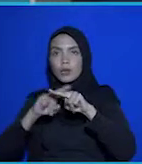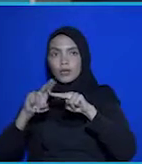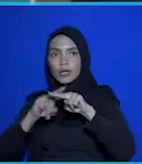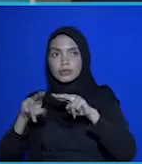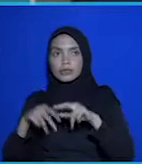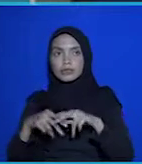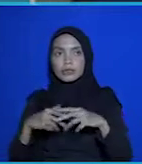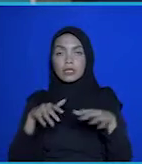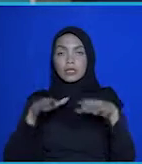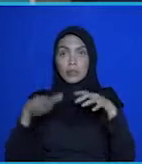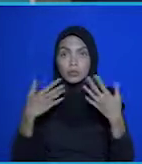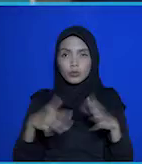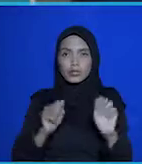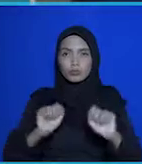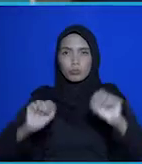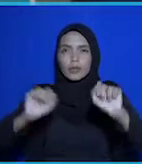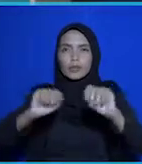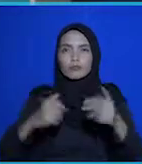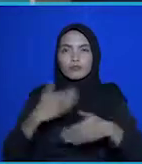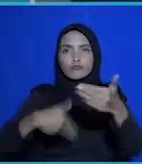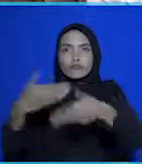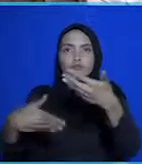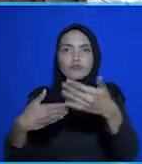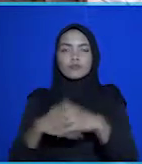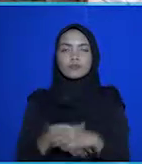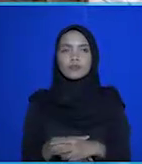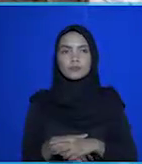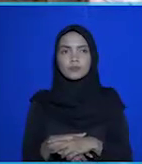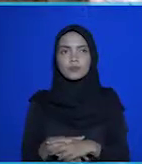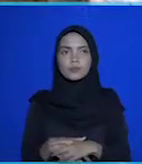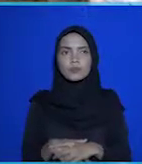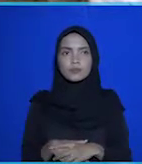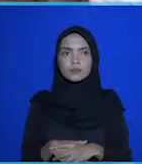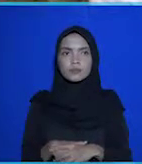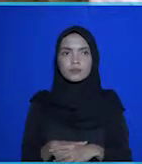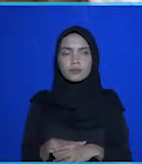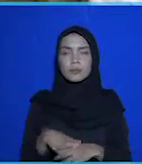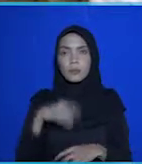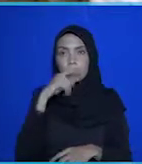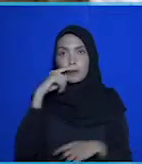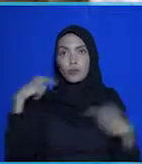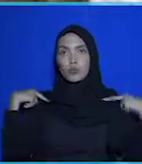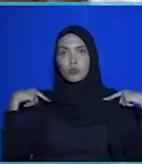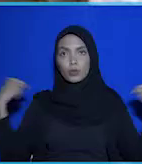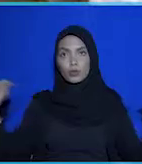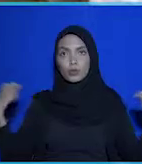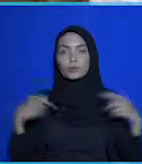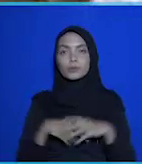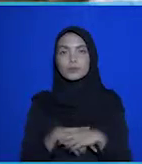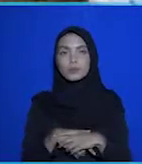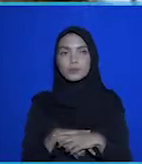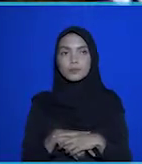ataupun rehabilitasi pasca gempa ini. Dan dari Bapak Gubernur,